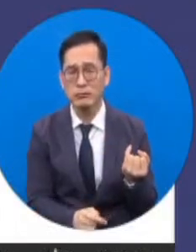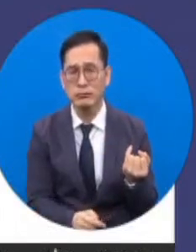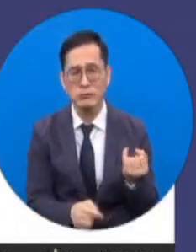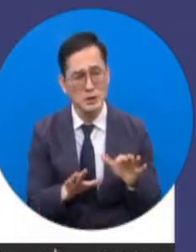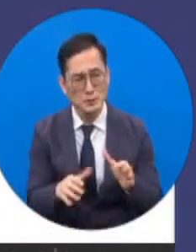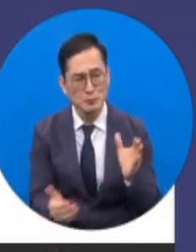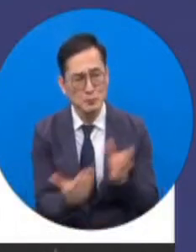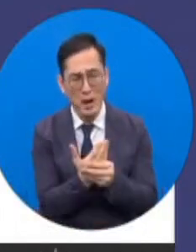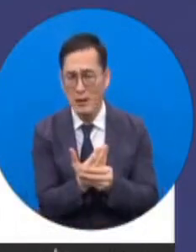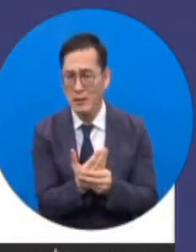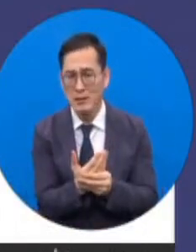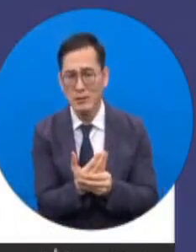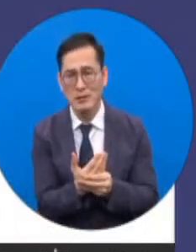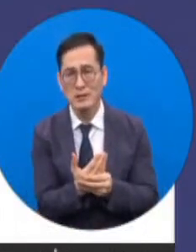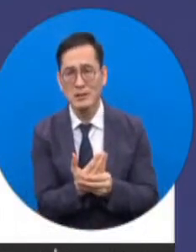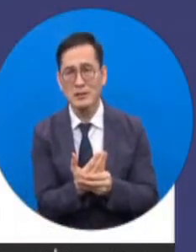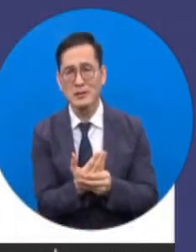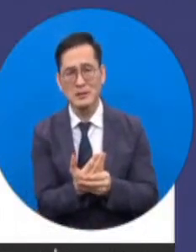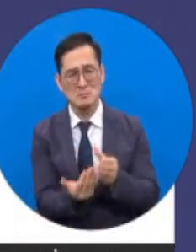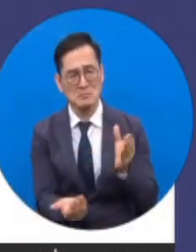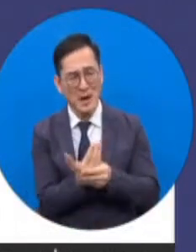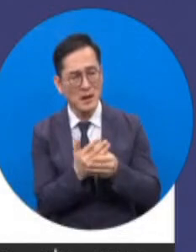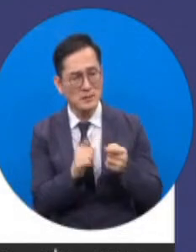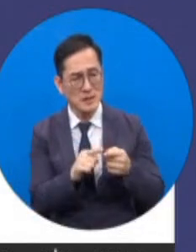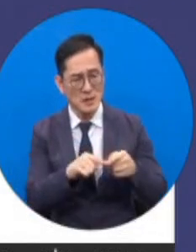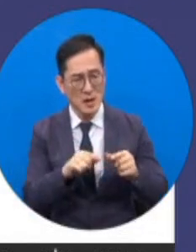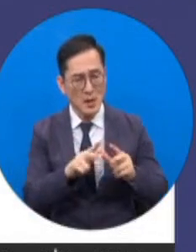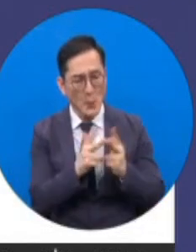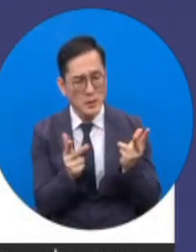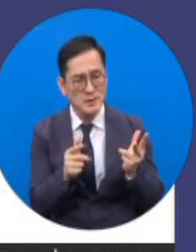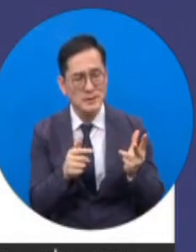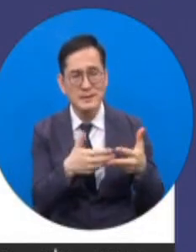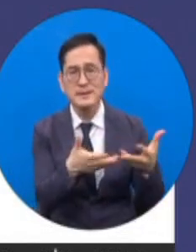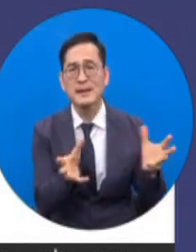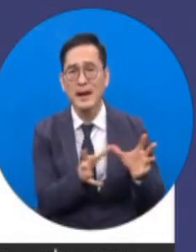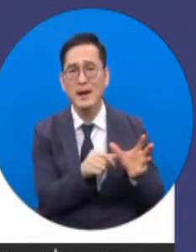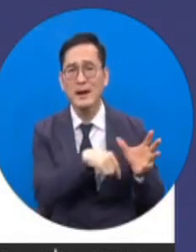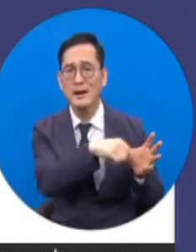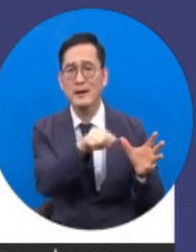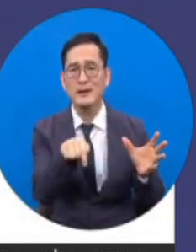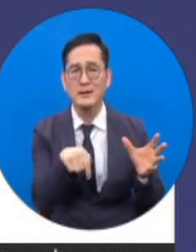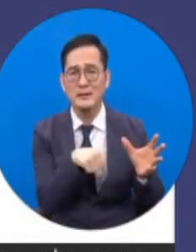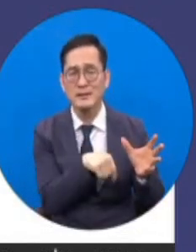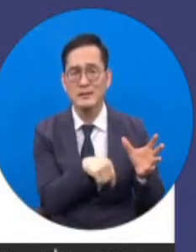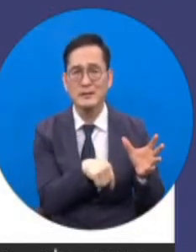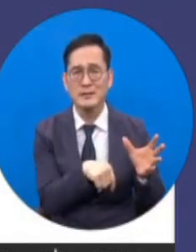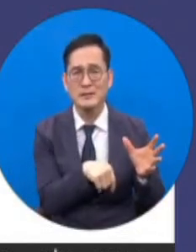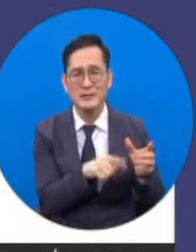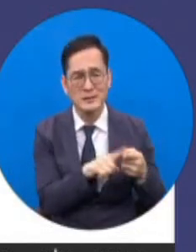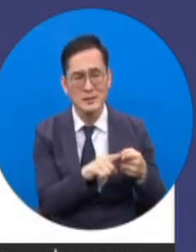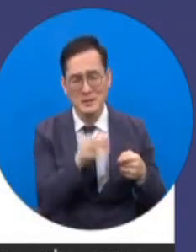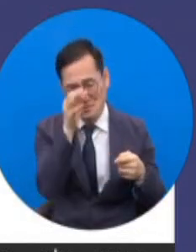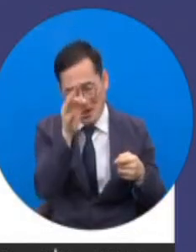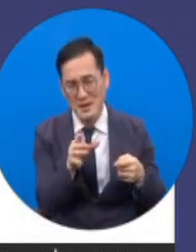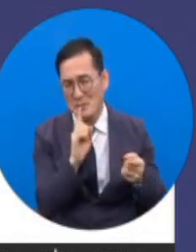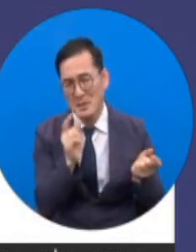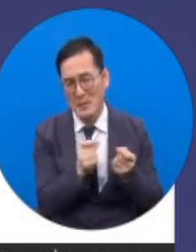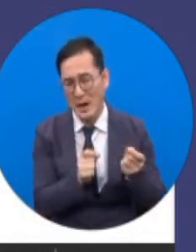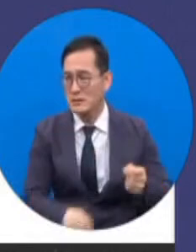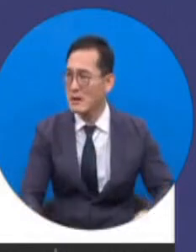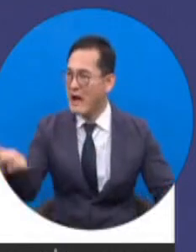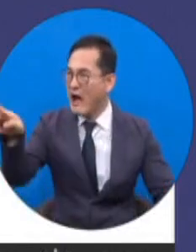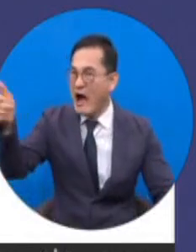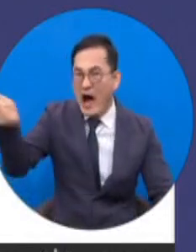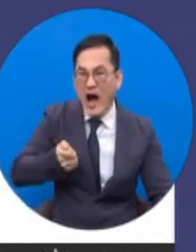지금 공동 비대위원장 자리까지 오른 거 아니겠어 했었네요 그런데 지금 이 해당 발언들은 박 비대위원장 한테